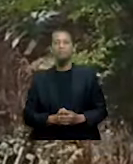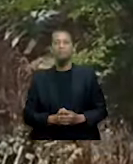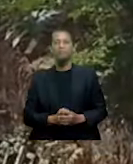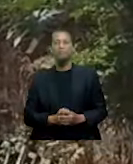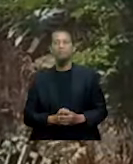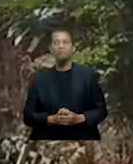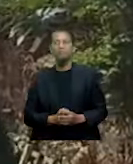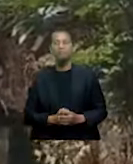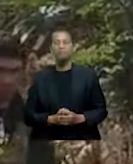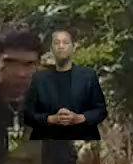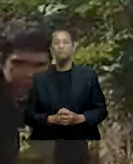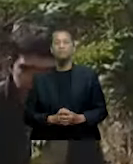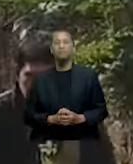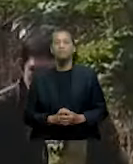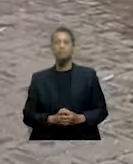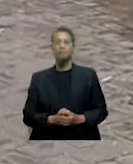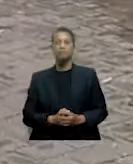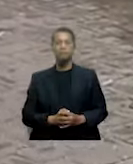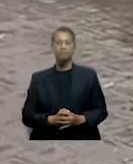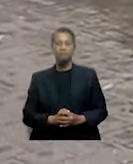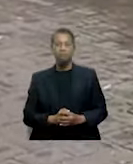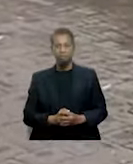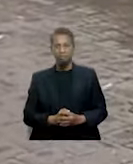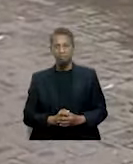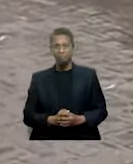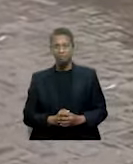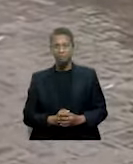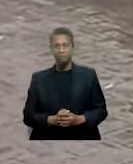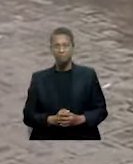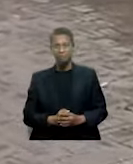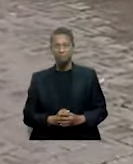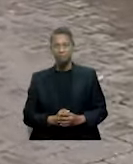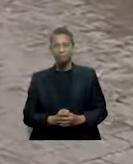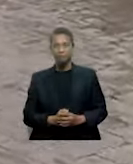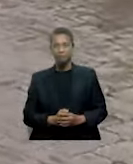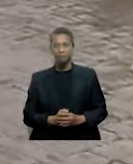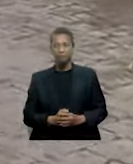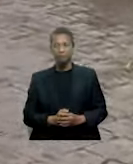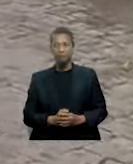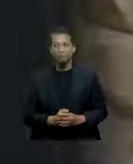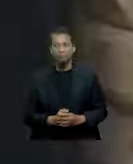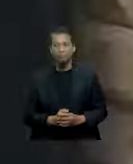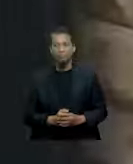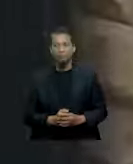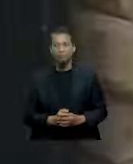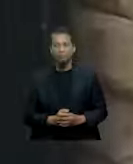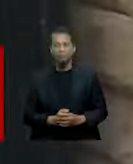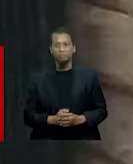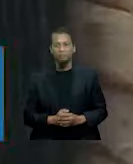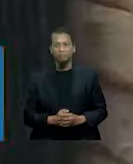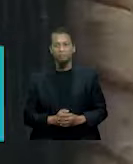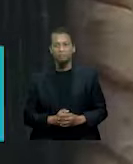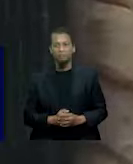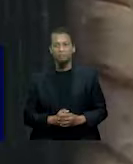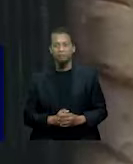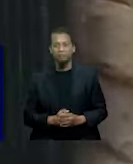lokasi. Hingga kini belum ada keterangan dari polisi siapa 3 terduga teroris yang diamankan. Dari Kota Batu, Jawa Timur,